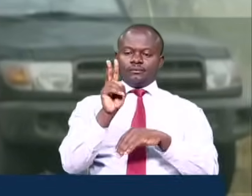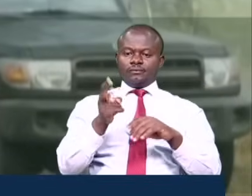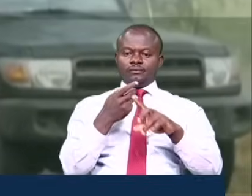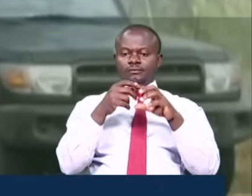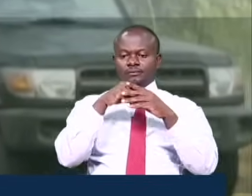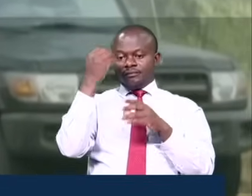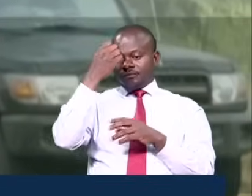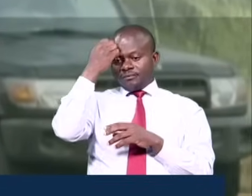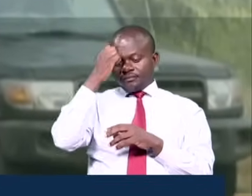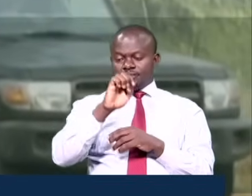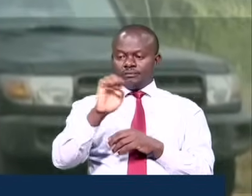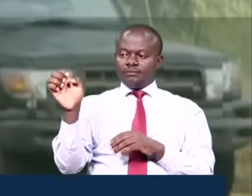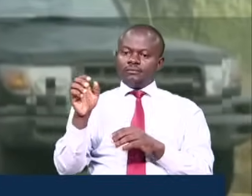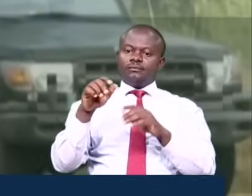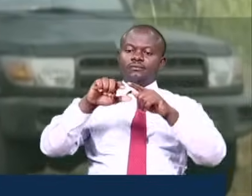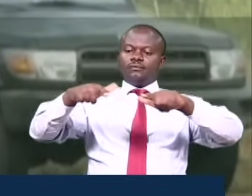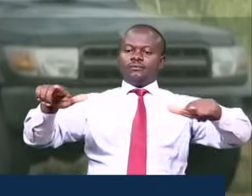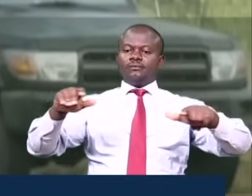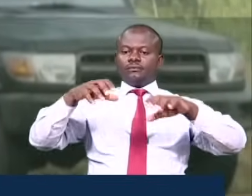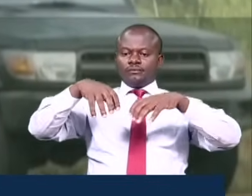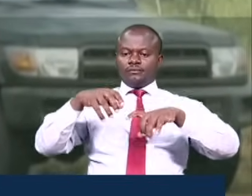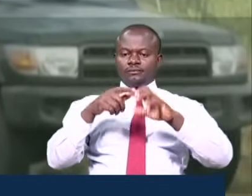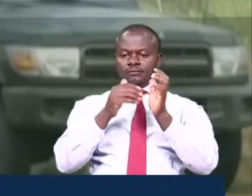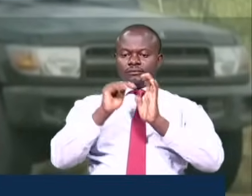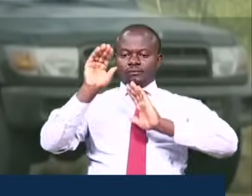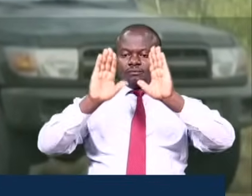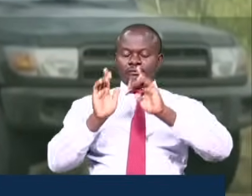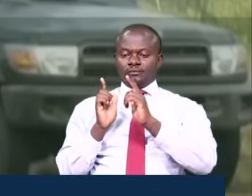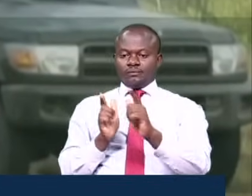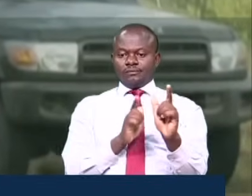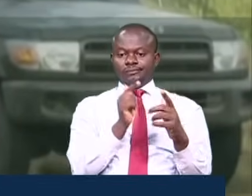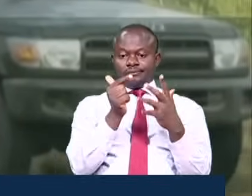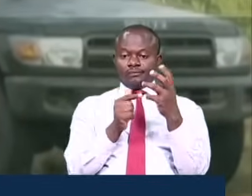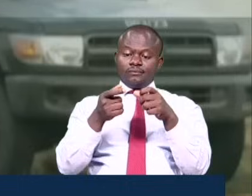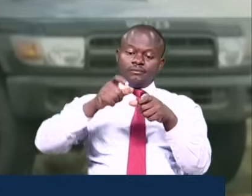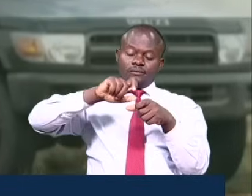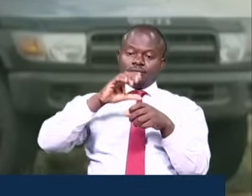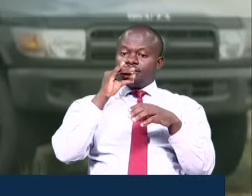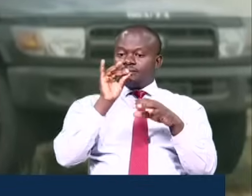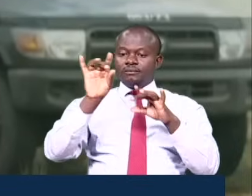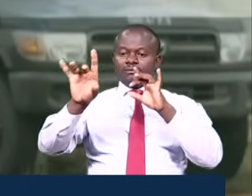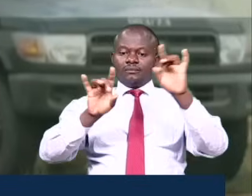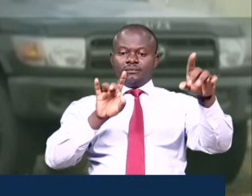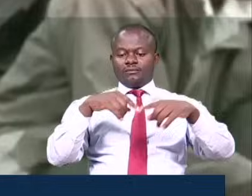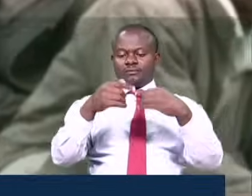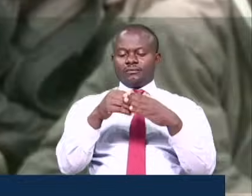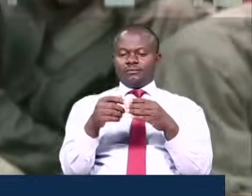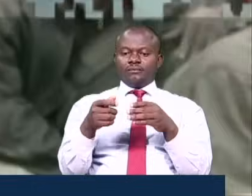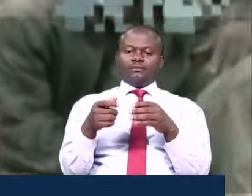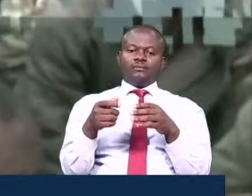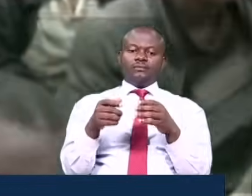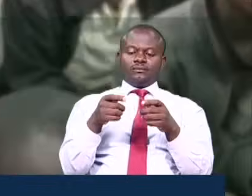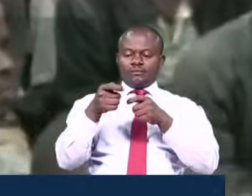Burayi bw'Iburasirazuba bari ku butaka bwa Congo kandi bafite uruhare mu migwano ibyo ngo byongeraho n'imvugo z'urwango zikomeje guhemberwa n'ubutegetsi bwa